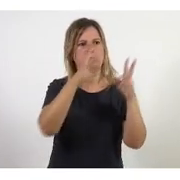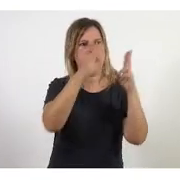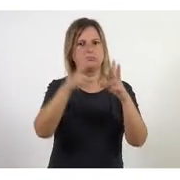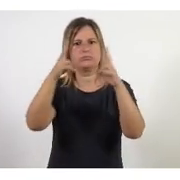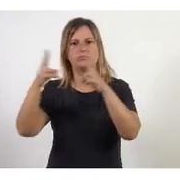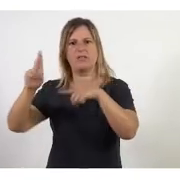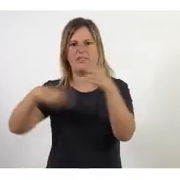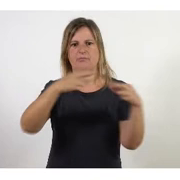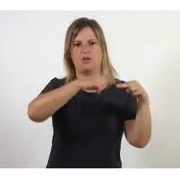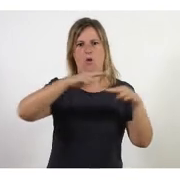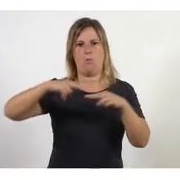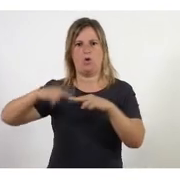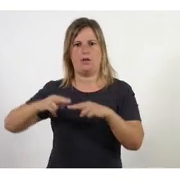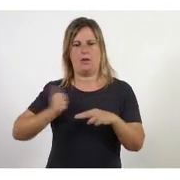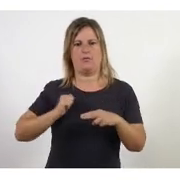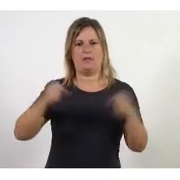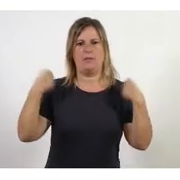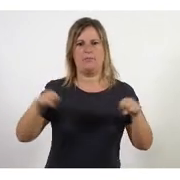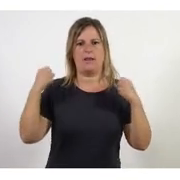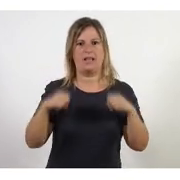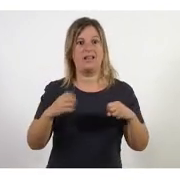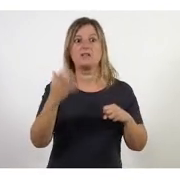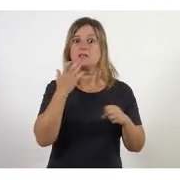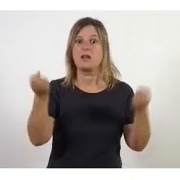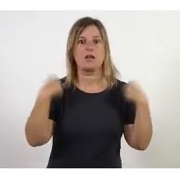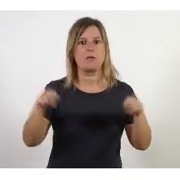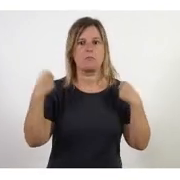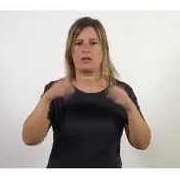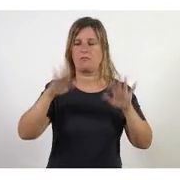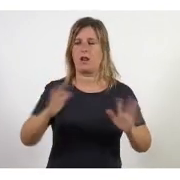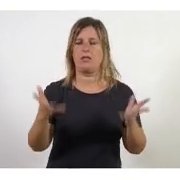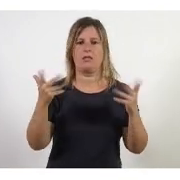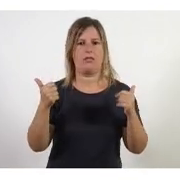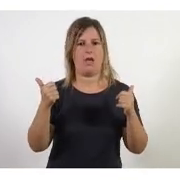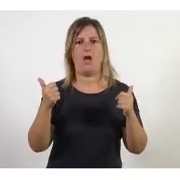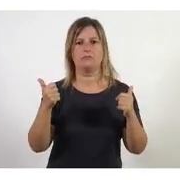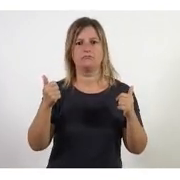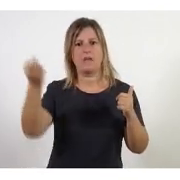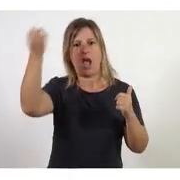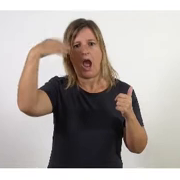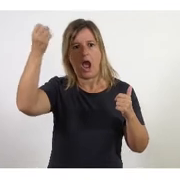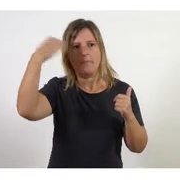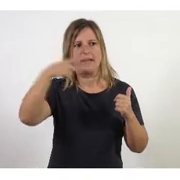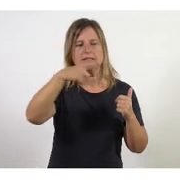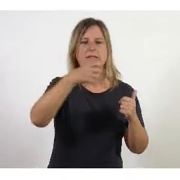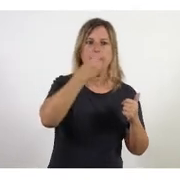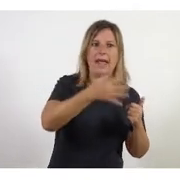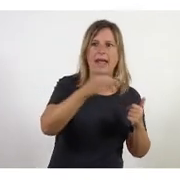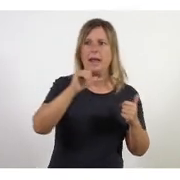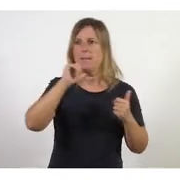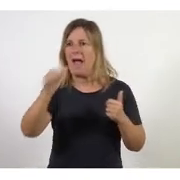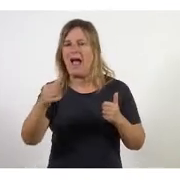i munteu-los. Vale? I ja veureu que amb la pràctica les coses surten molt millor, també perquè aprens què és el que es pot fer i el que no es pot fer amb el teu